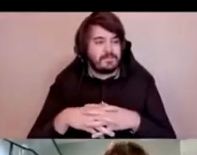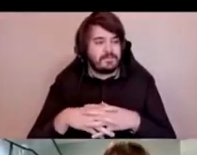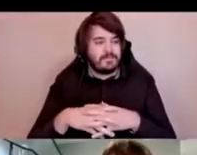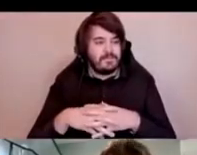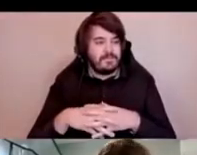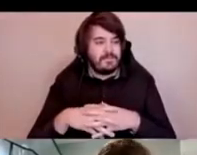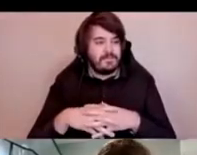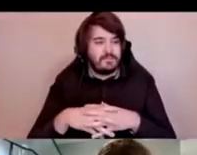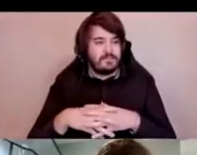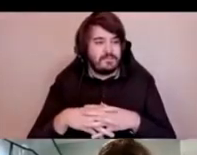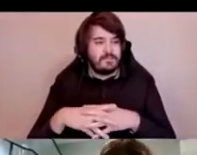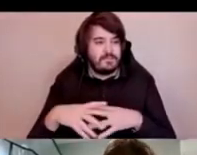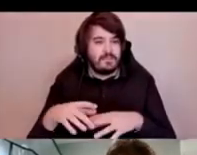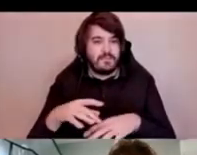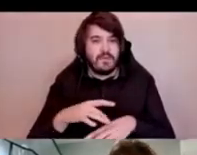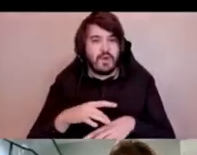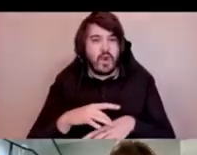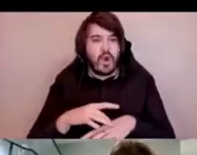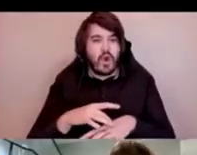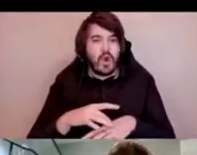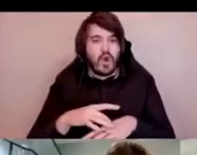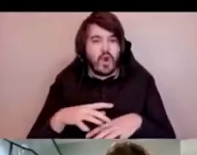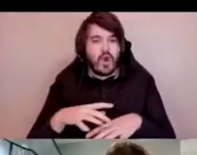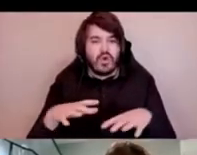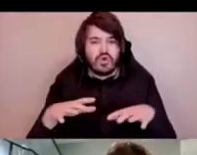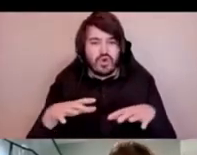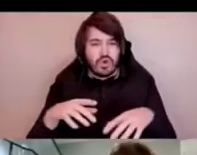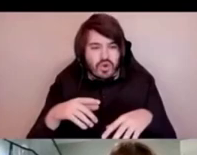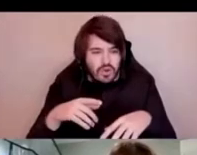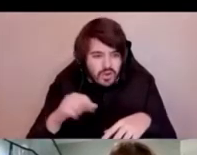les solanacées, ce sont les